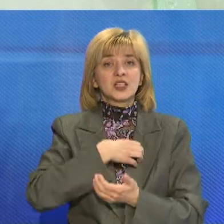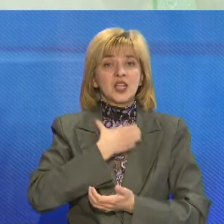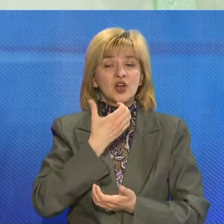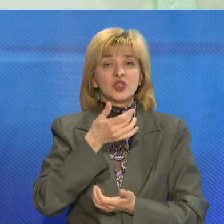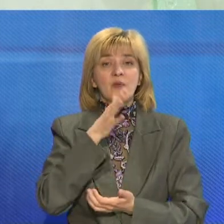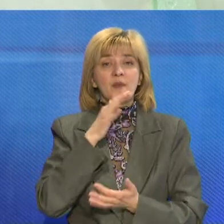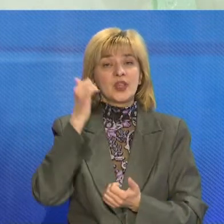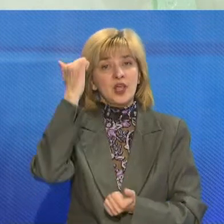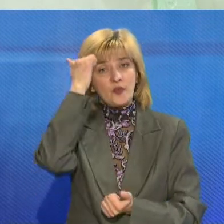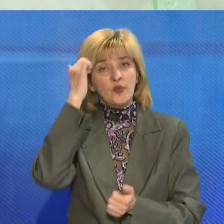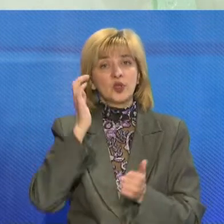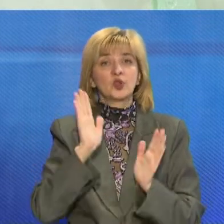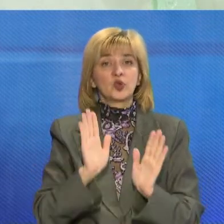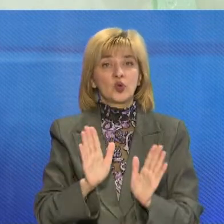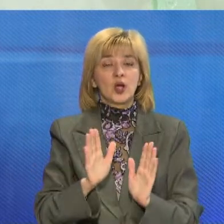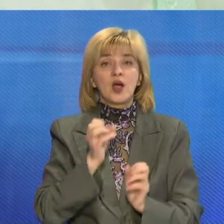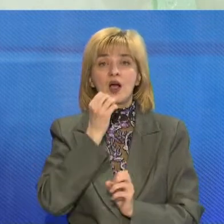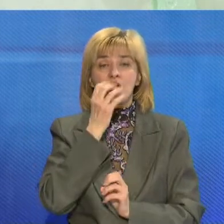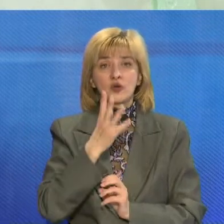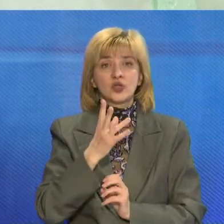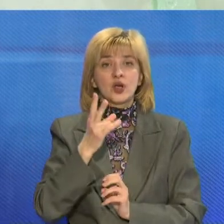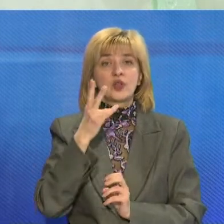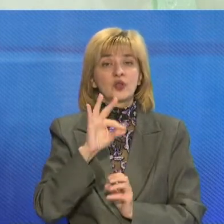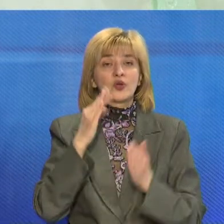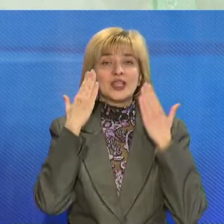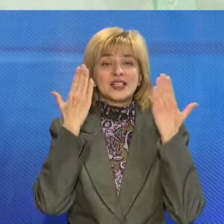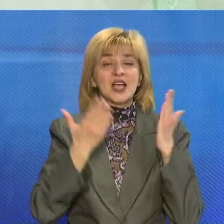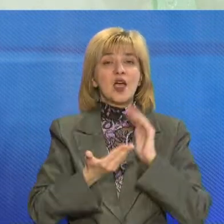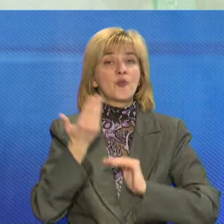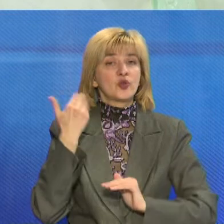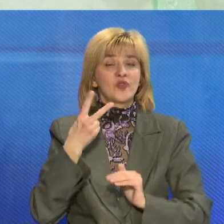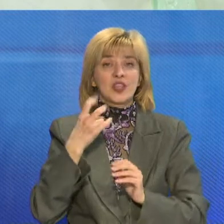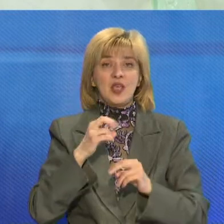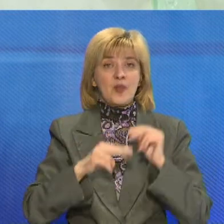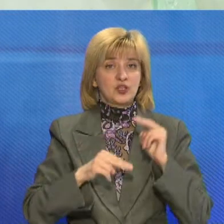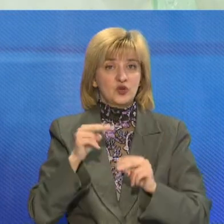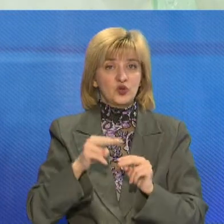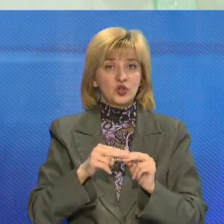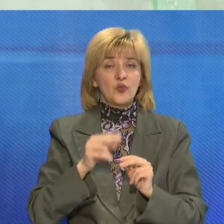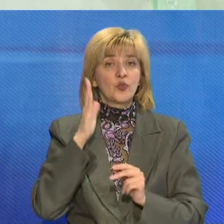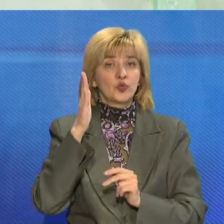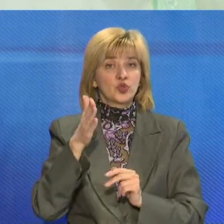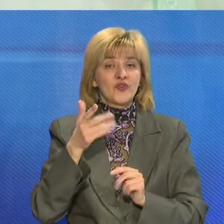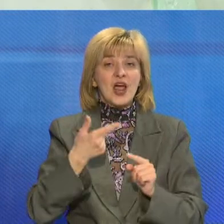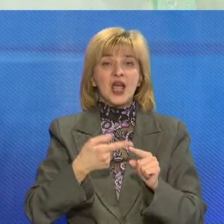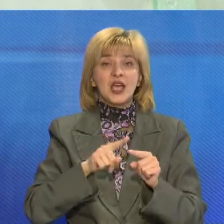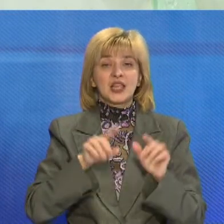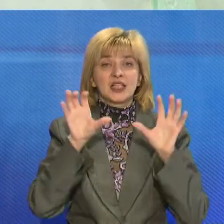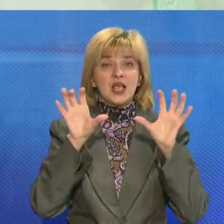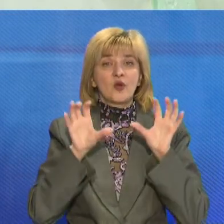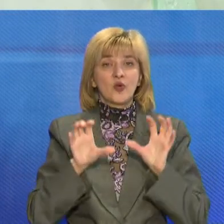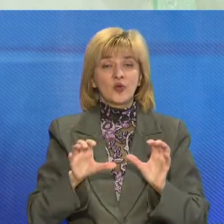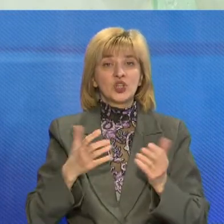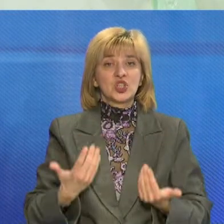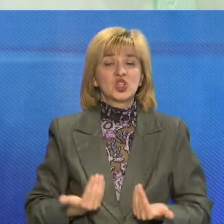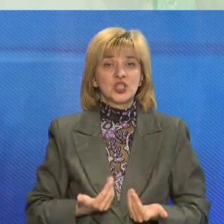только хорошее. Но не зная прошлого, не построишь будущего. Это закон жизни. Поэтому сейчас,